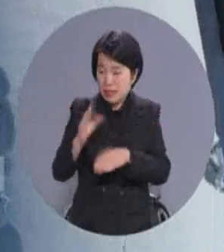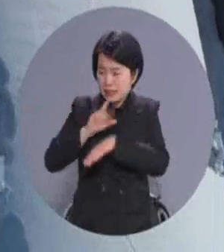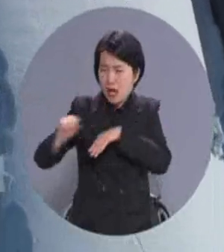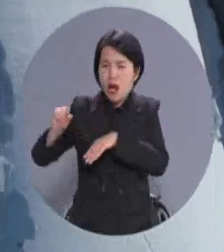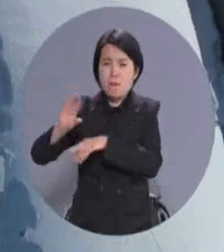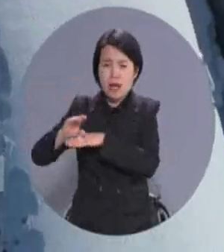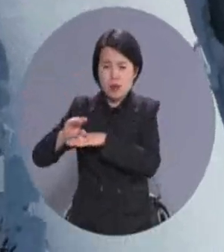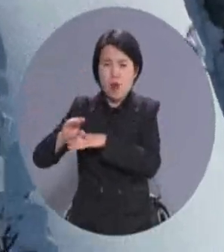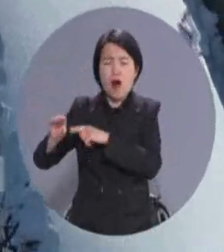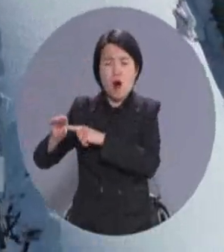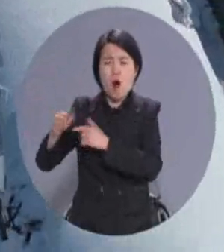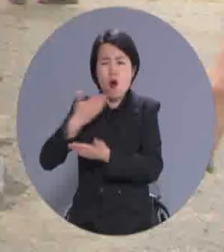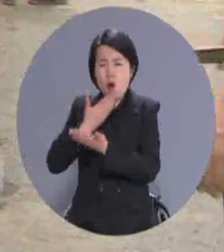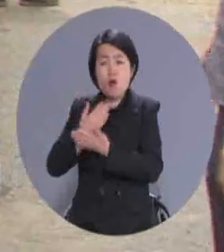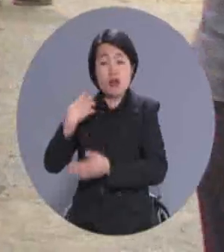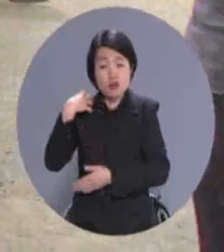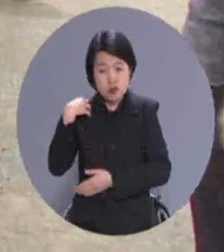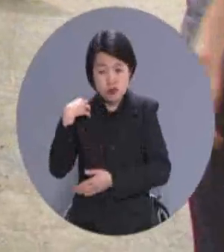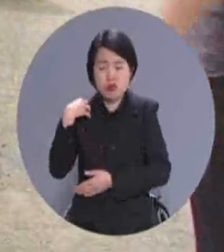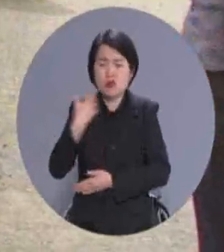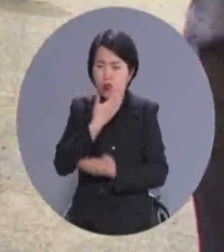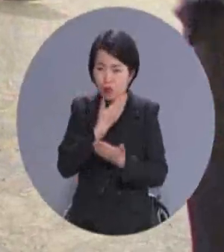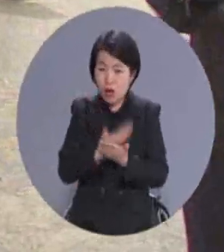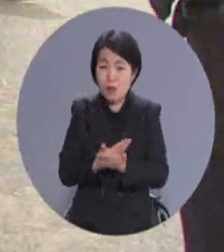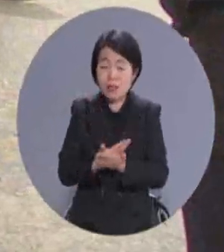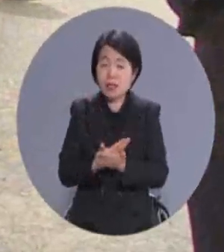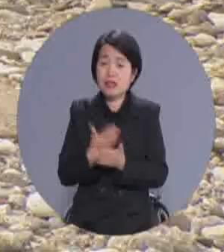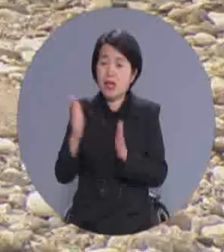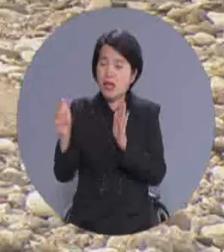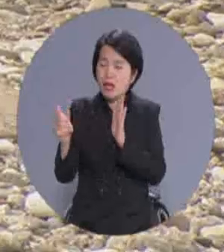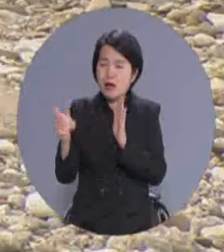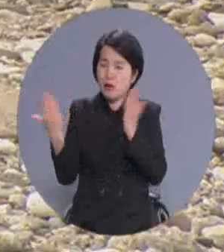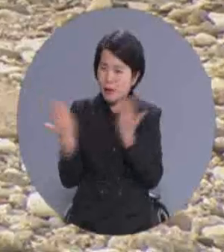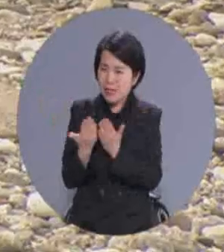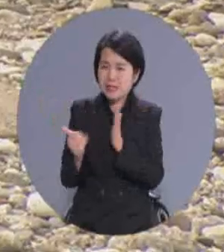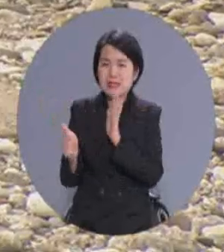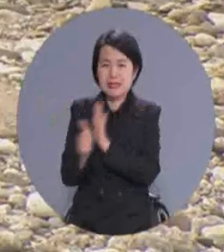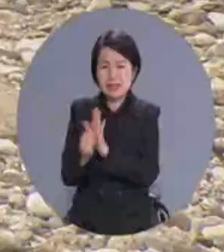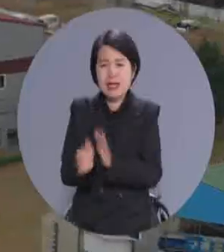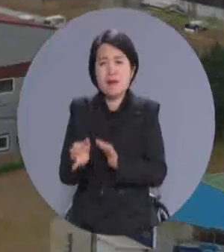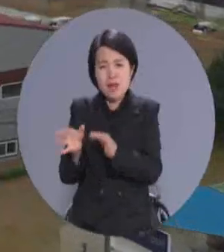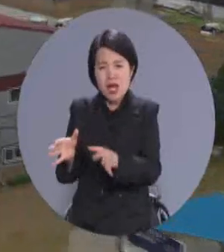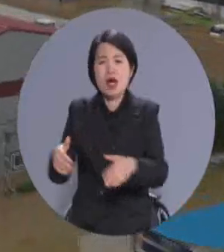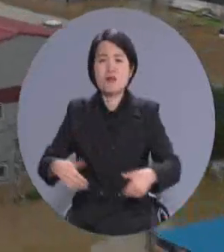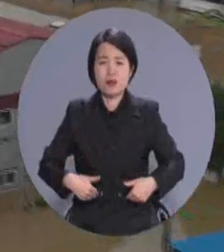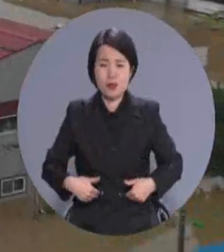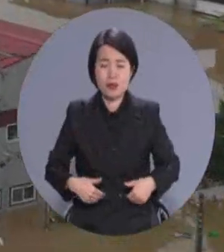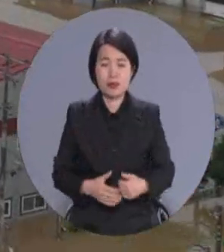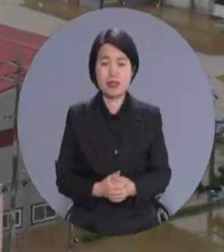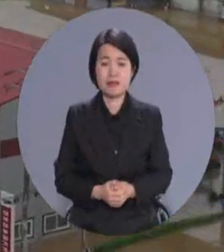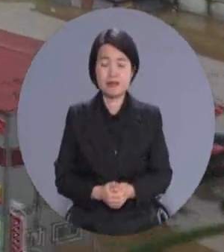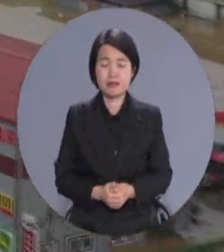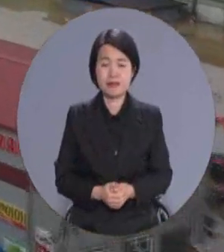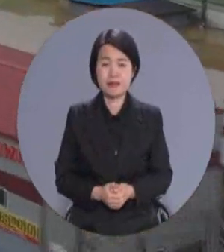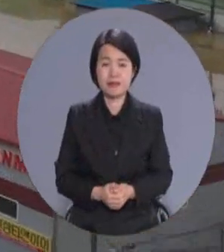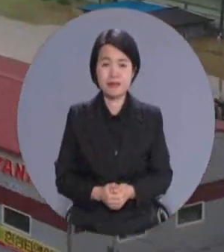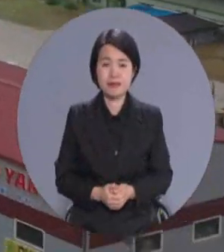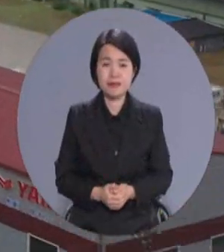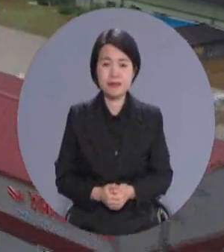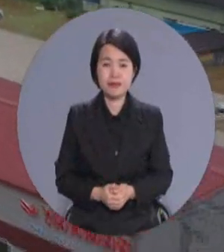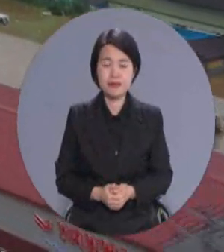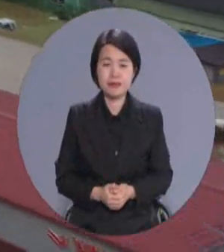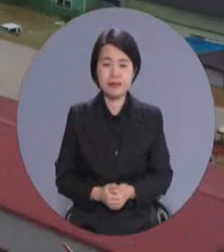중요성이 커지고 있는 만큼 이에 걸맞는 지원체계 마련도 시급하다는 지적입니다. MBC 뉴스